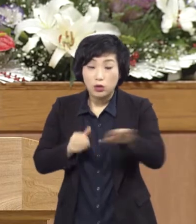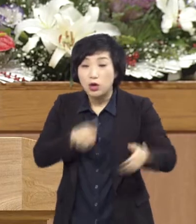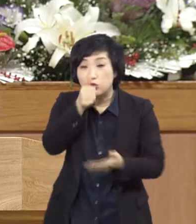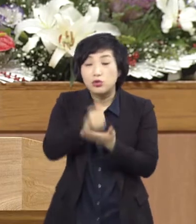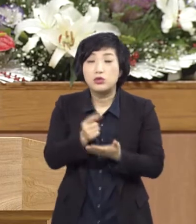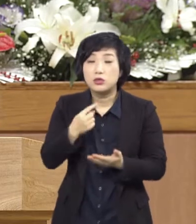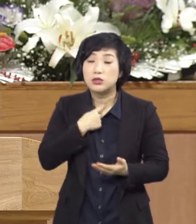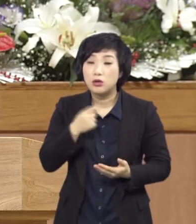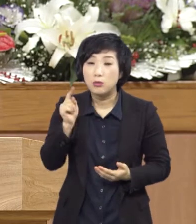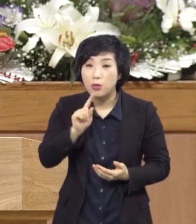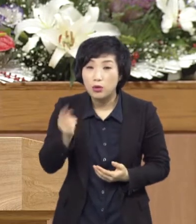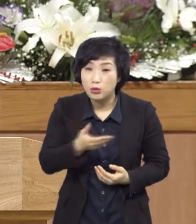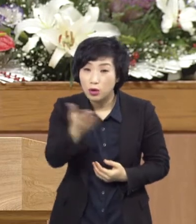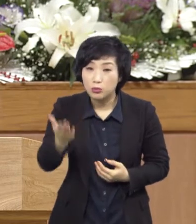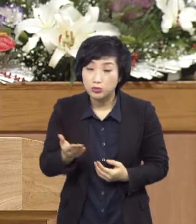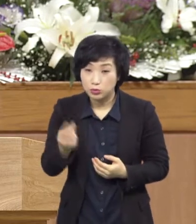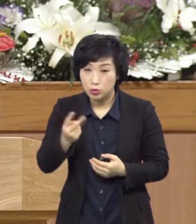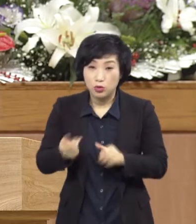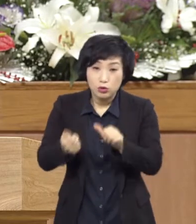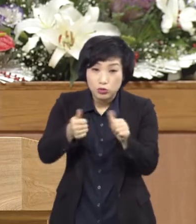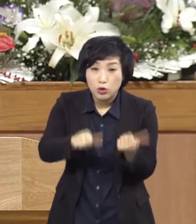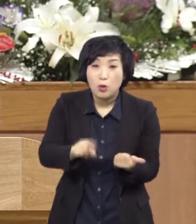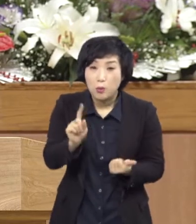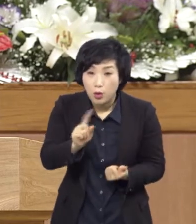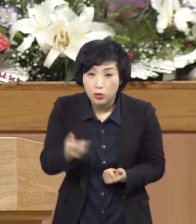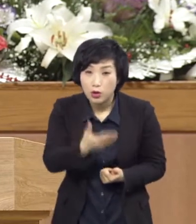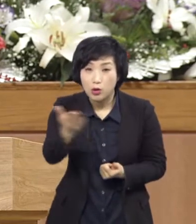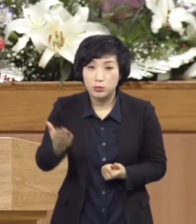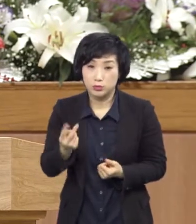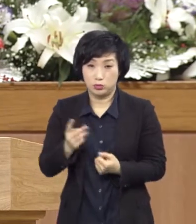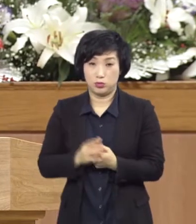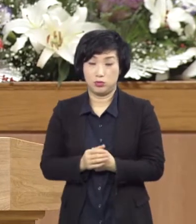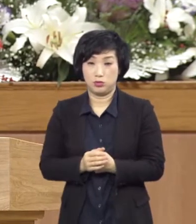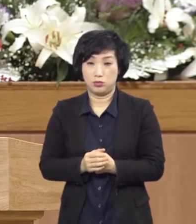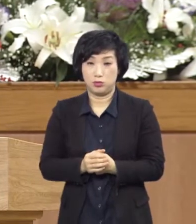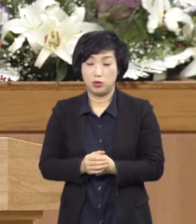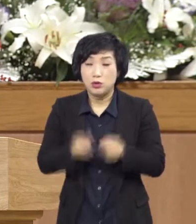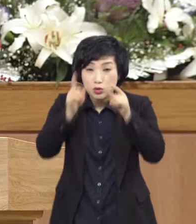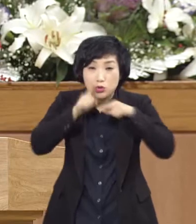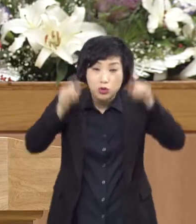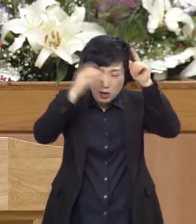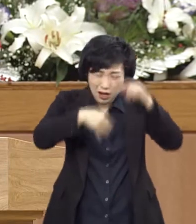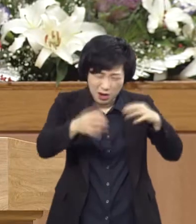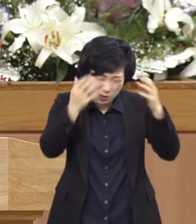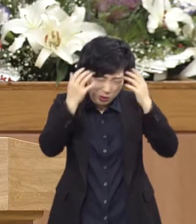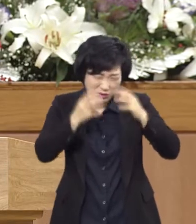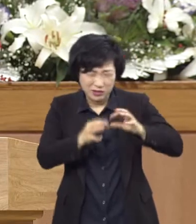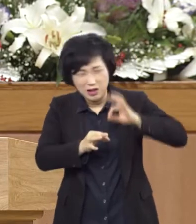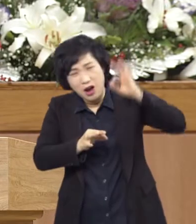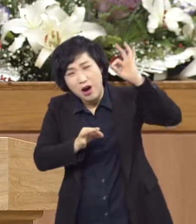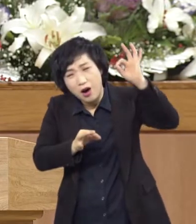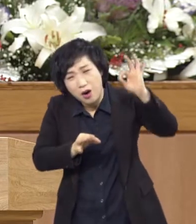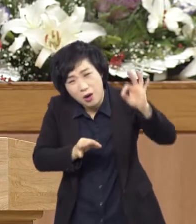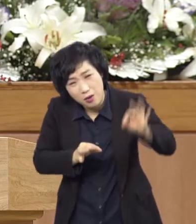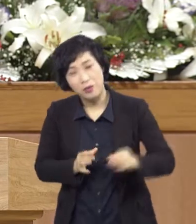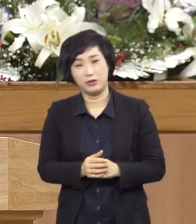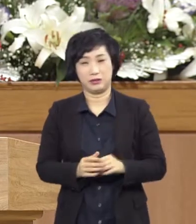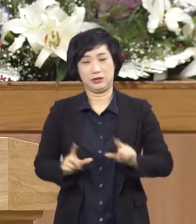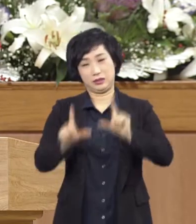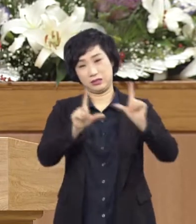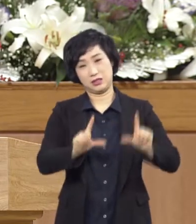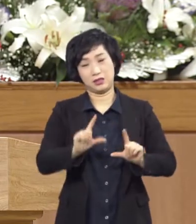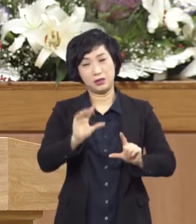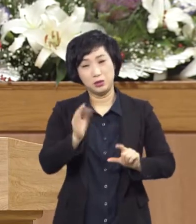지었고 어떻게 해서 죽게 되었고 어떻게 해서 지옥에서 영원히